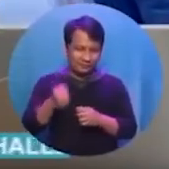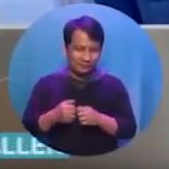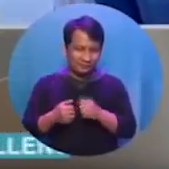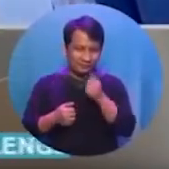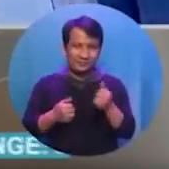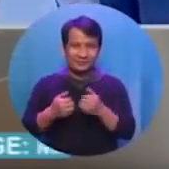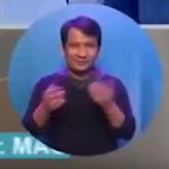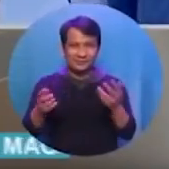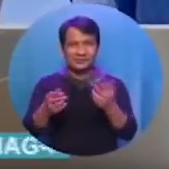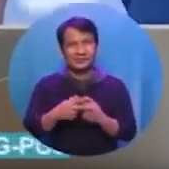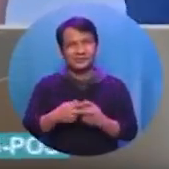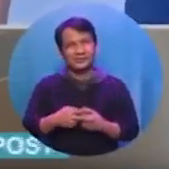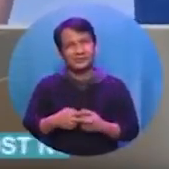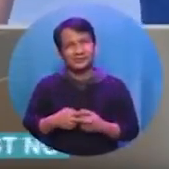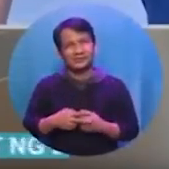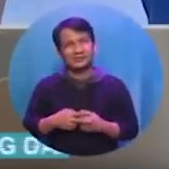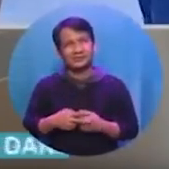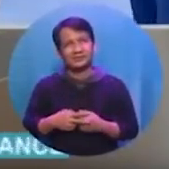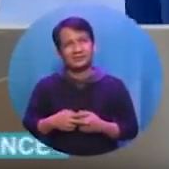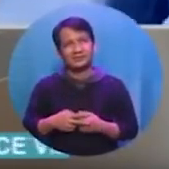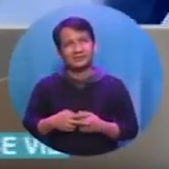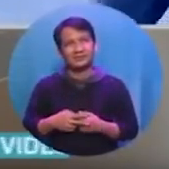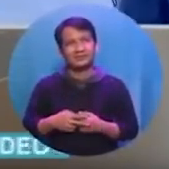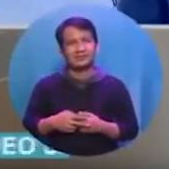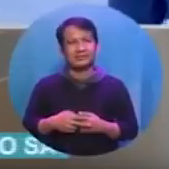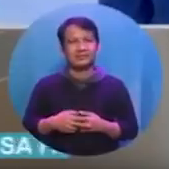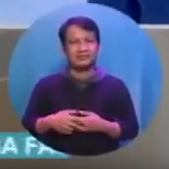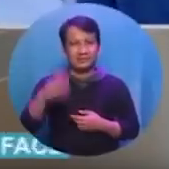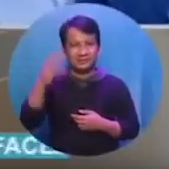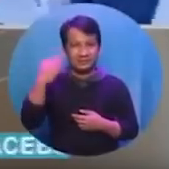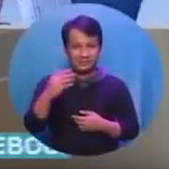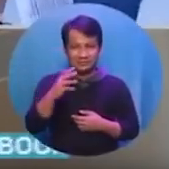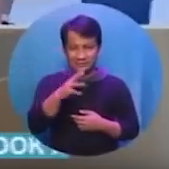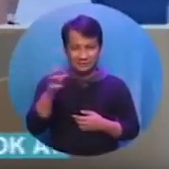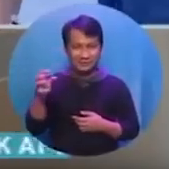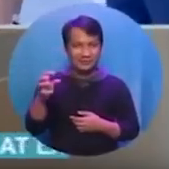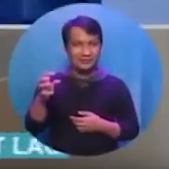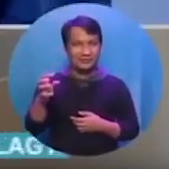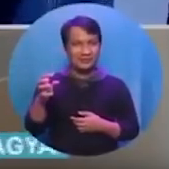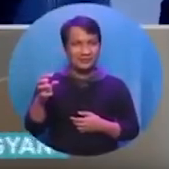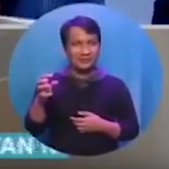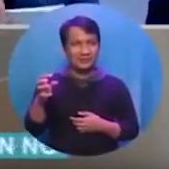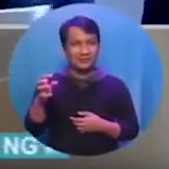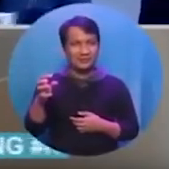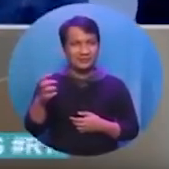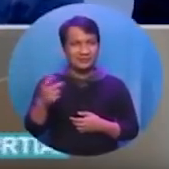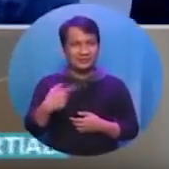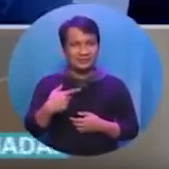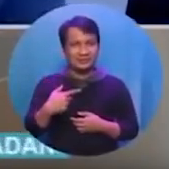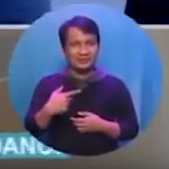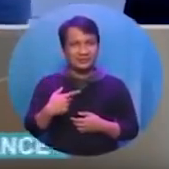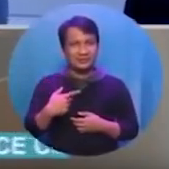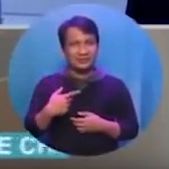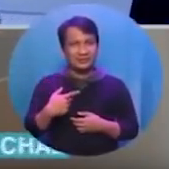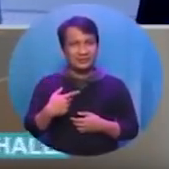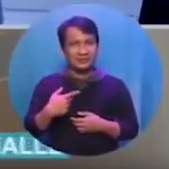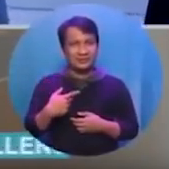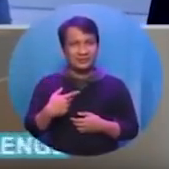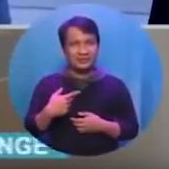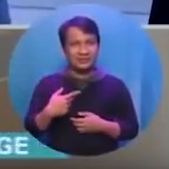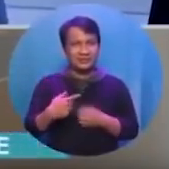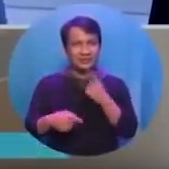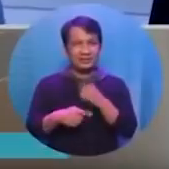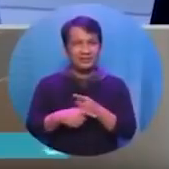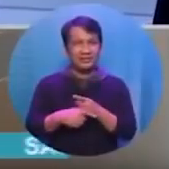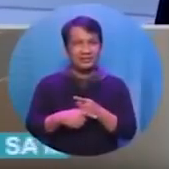mamaya. Okay. Ako, 500,000 na lang kulang ko. Para maging 2 million. Correct. Tama,